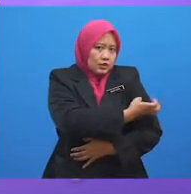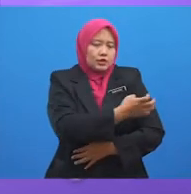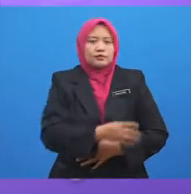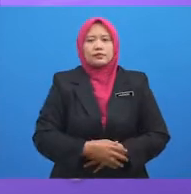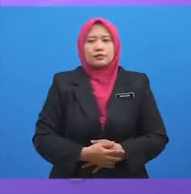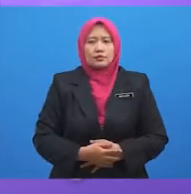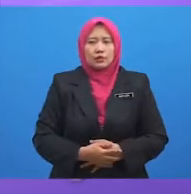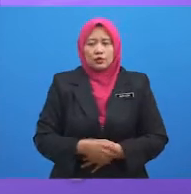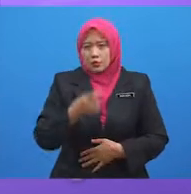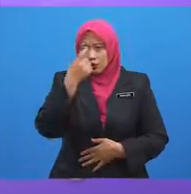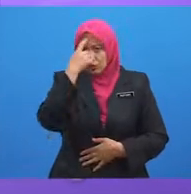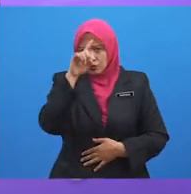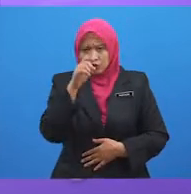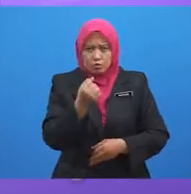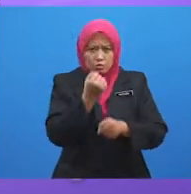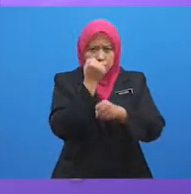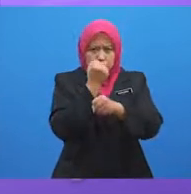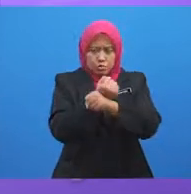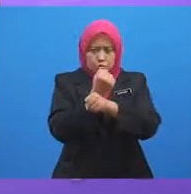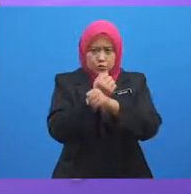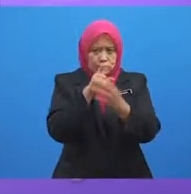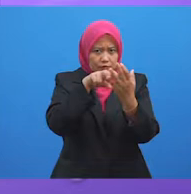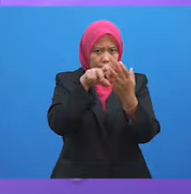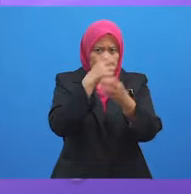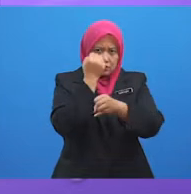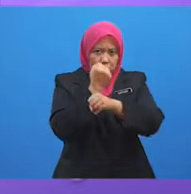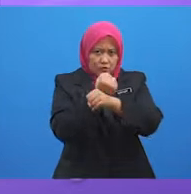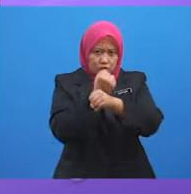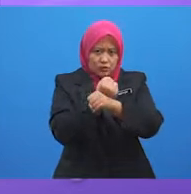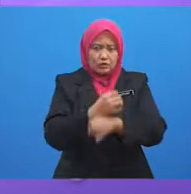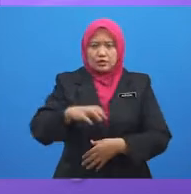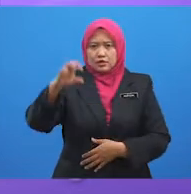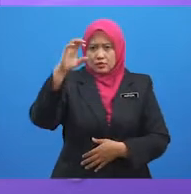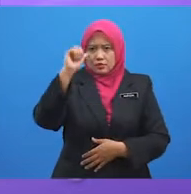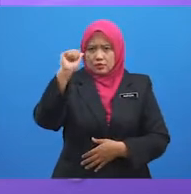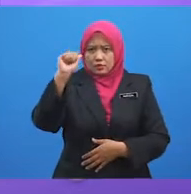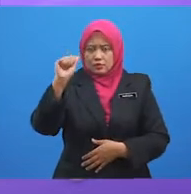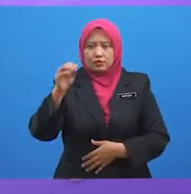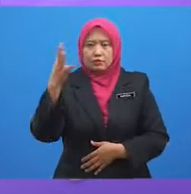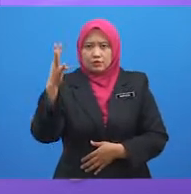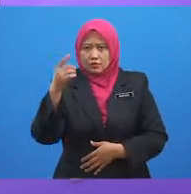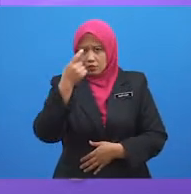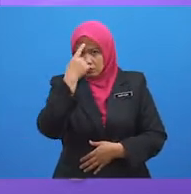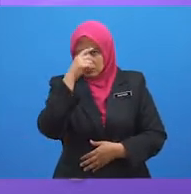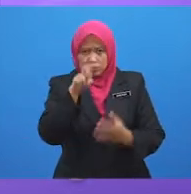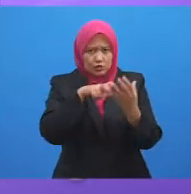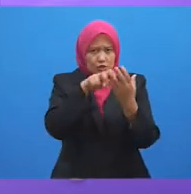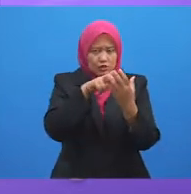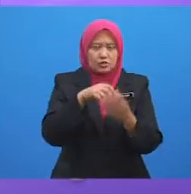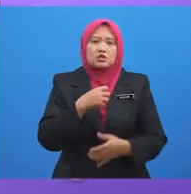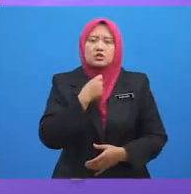karbon 14 digunakan untuk mengkaji usia artifak